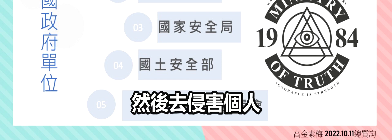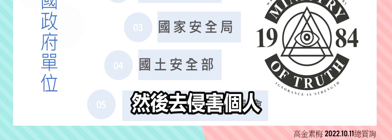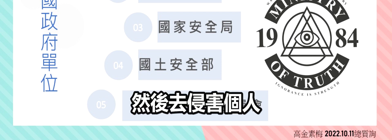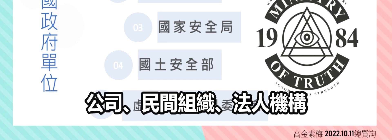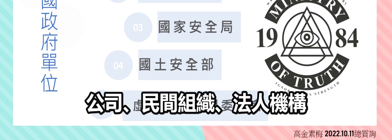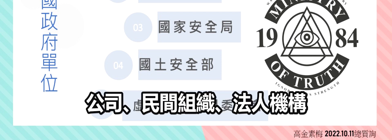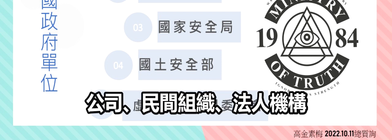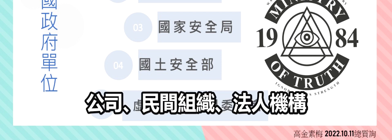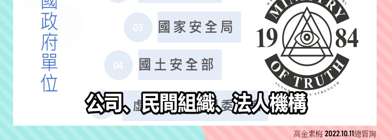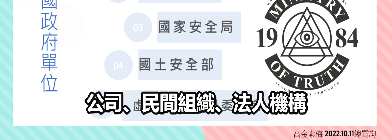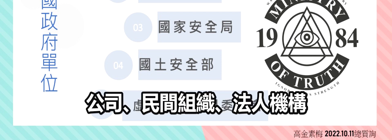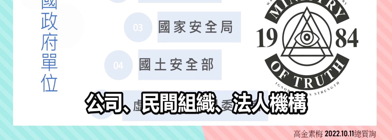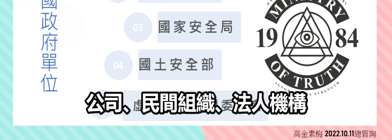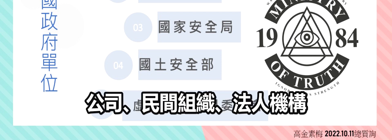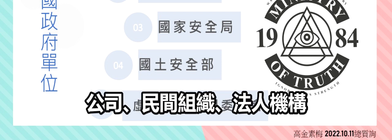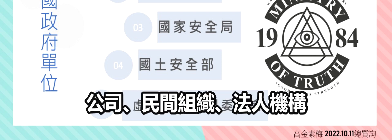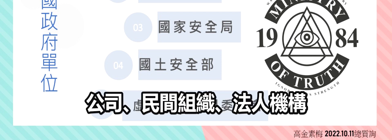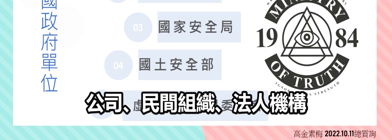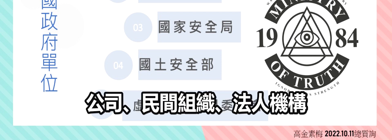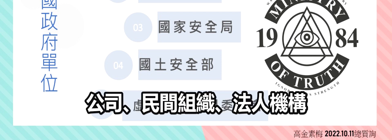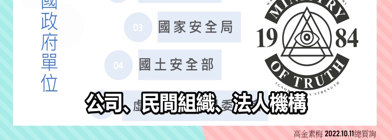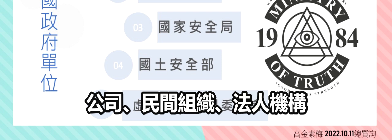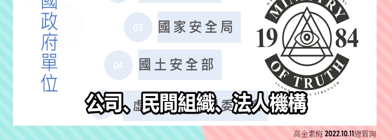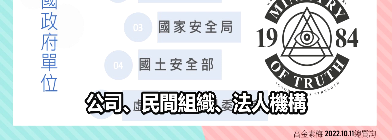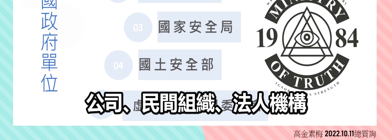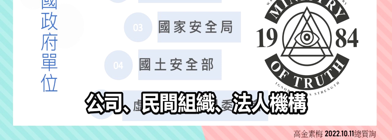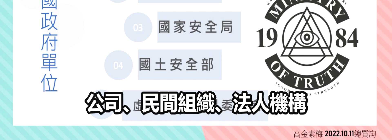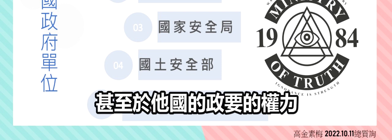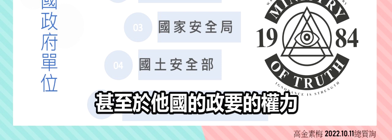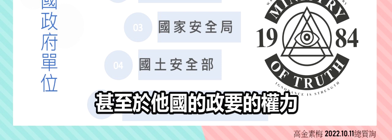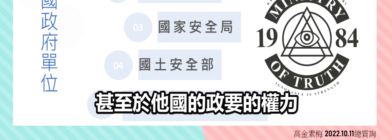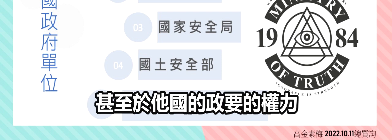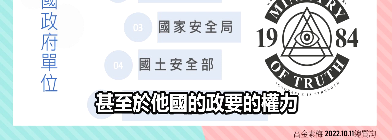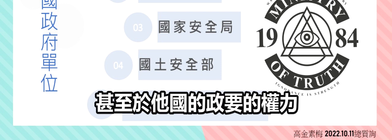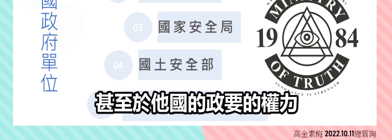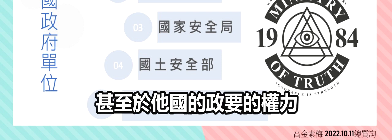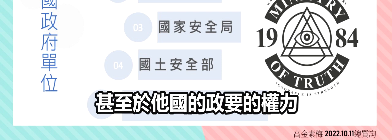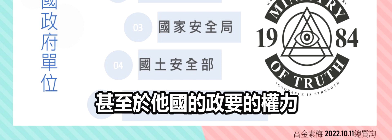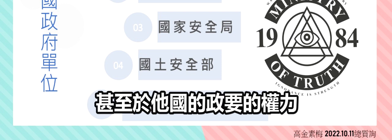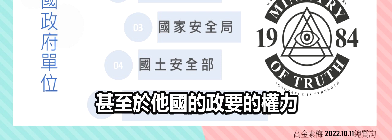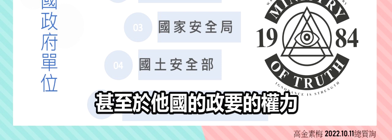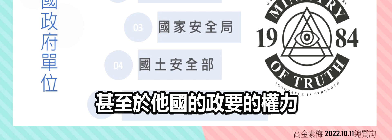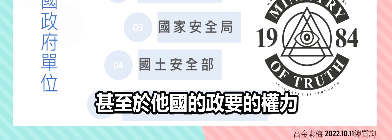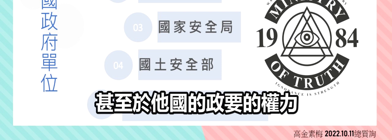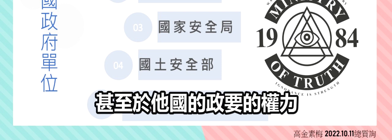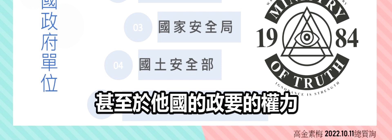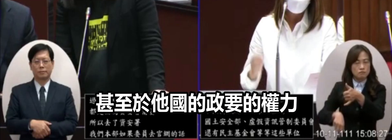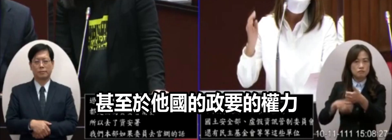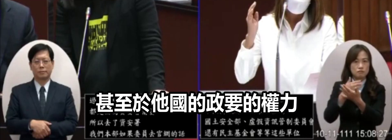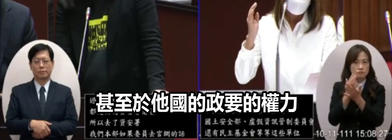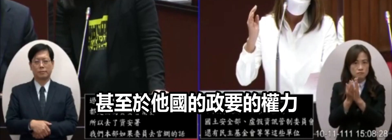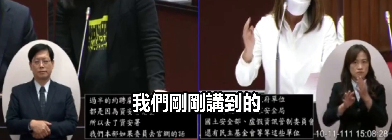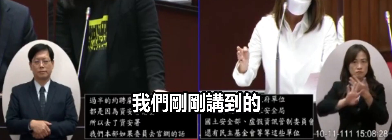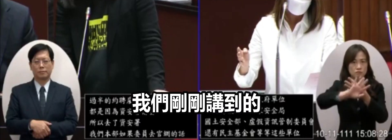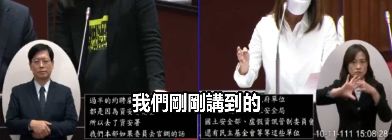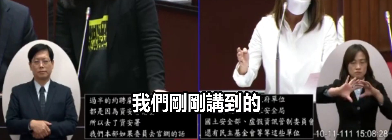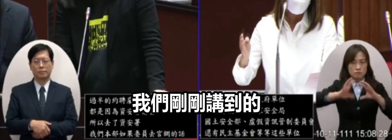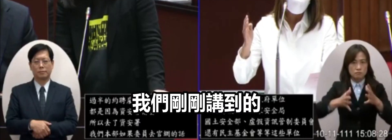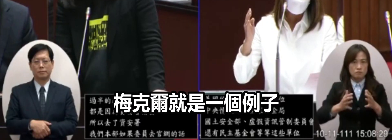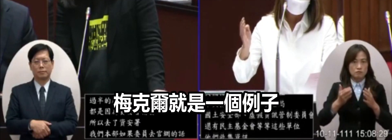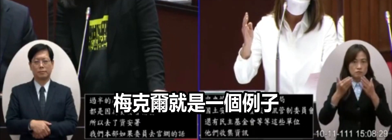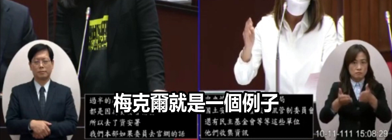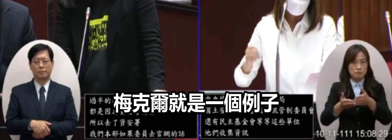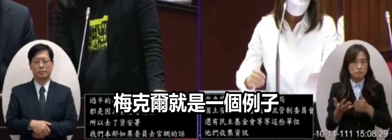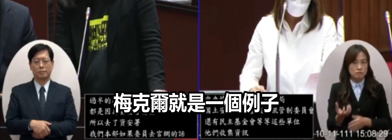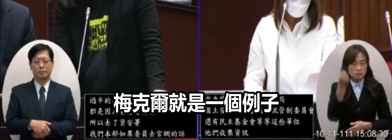个人、公司、民间组织、法人机构，甚至于他国的政要的权利。我们刚刚讲到